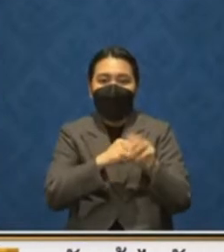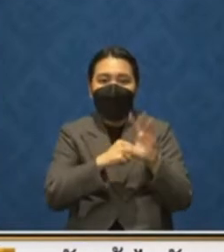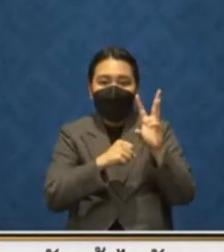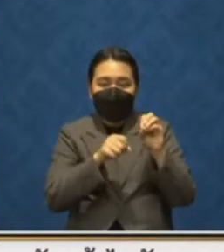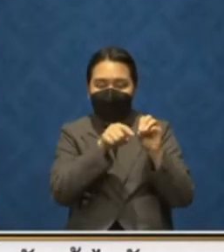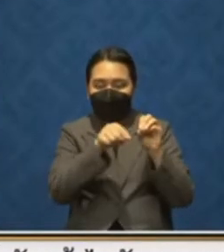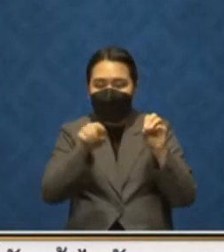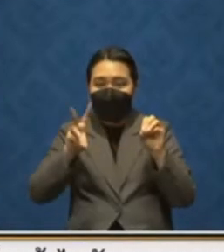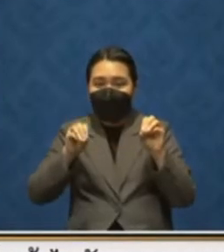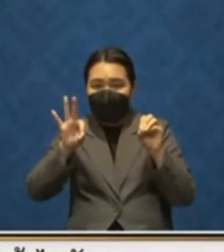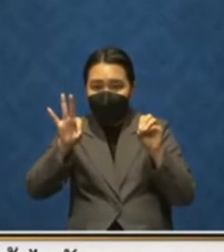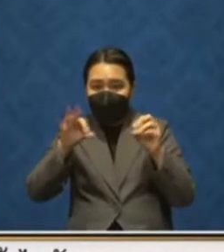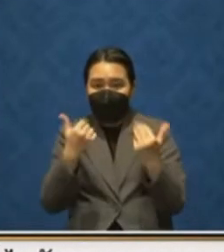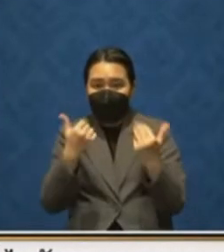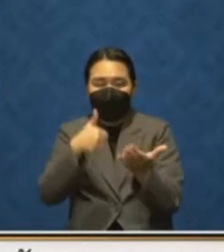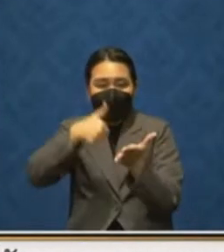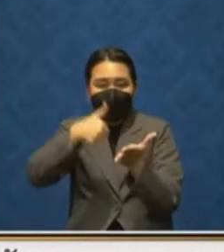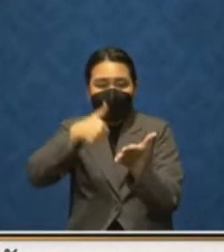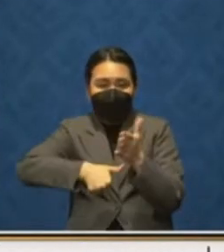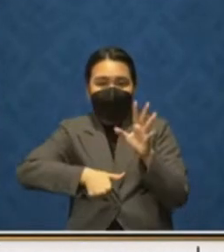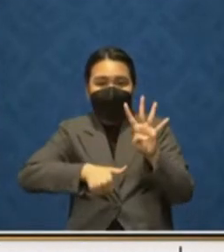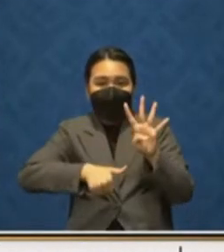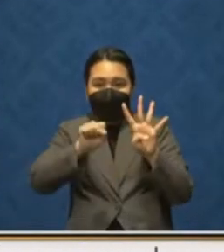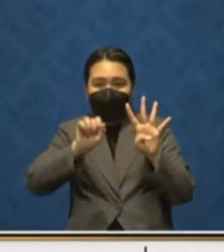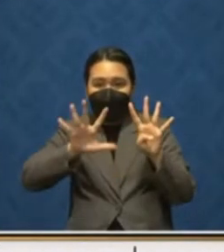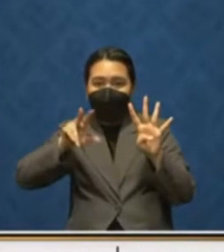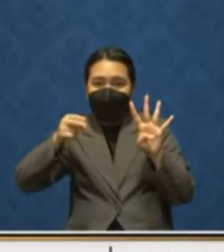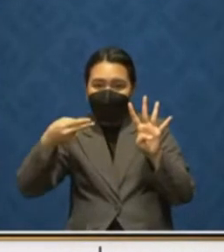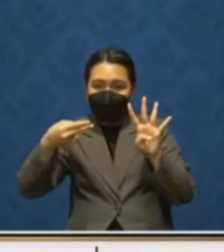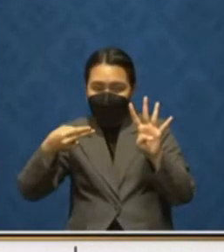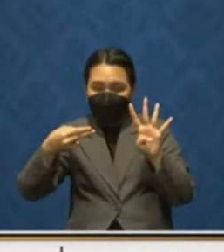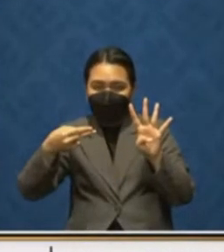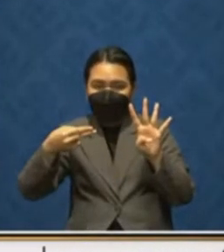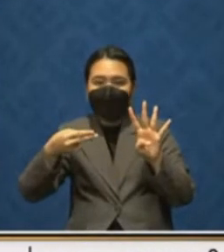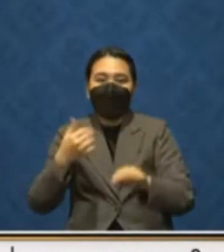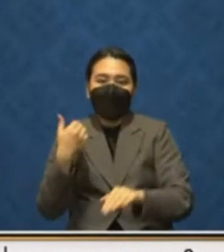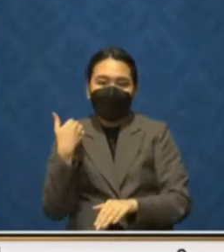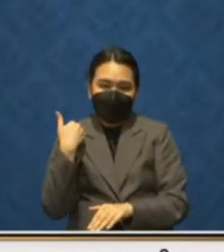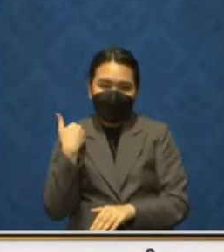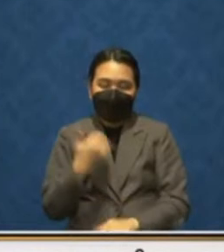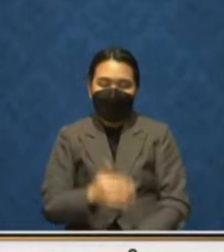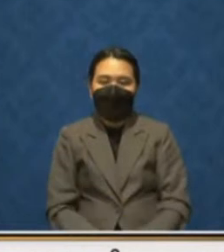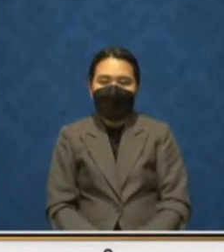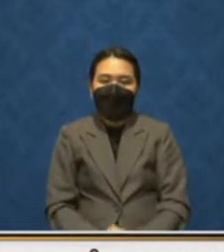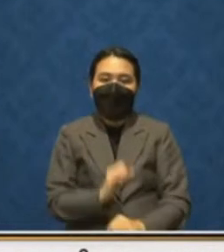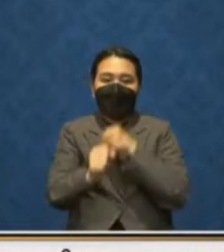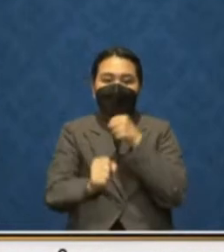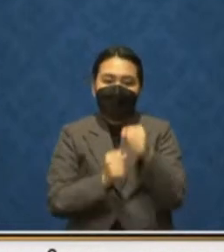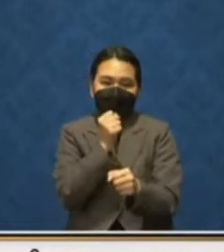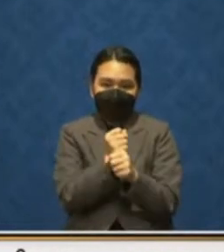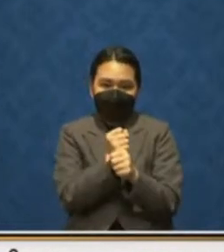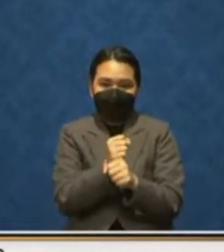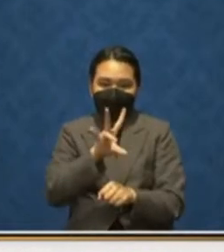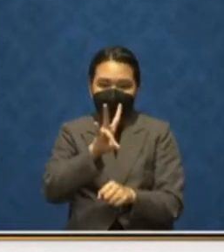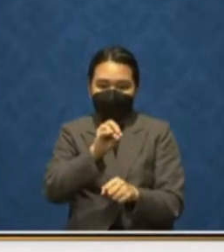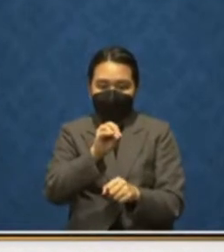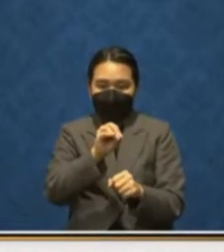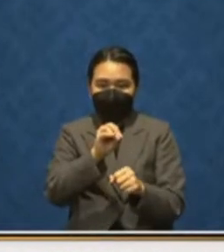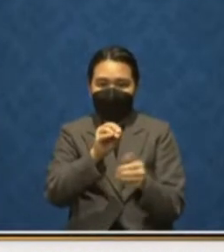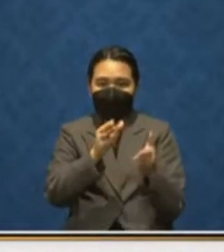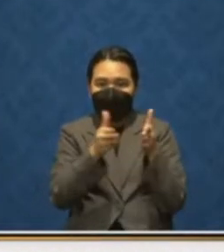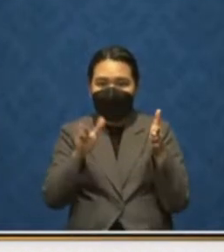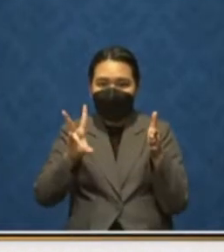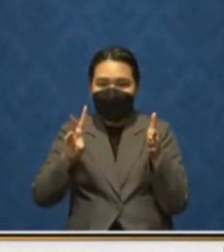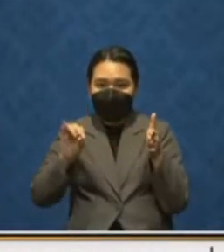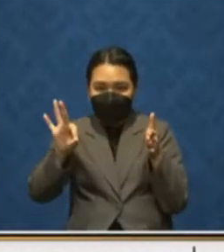มี areyou Singแสน 50,000บาทนะครับอายุ 7017 19นี่